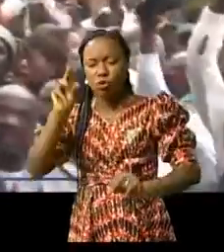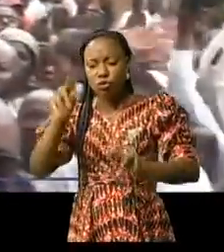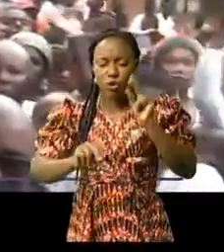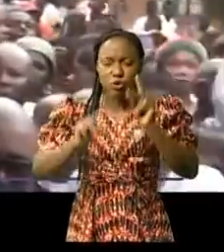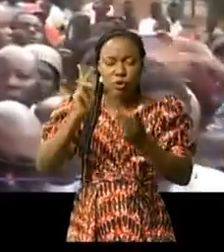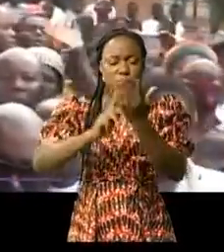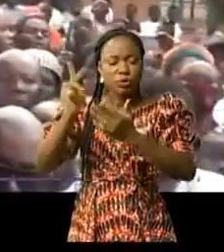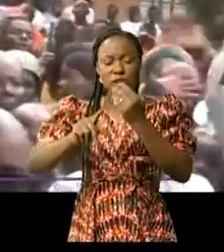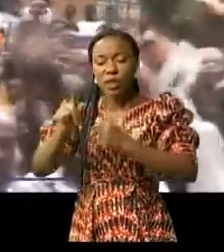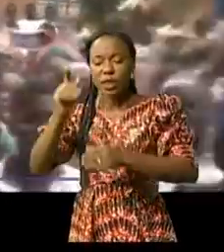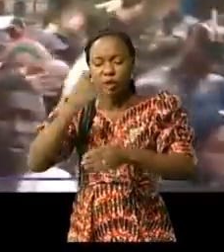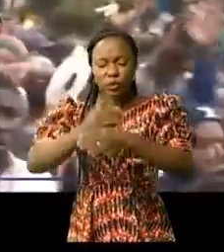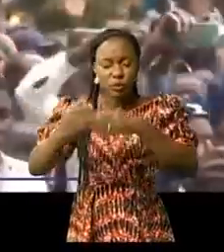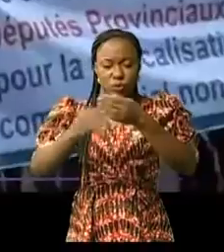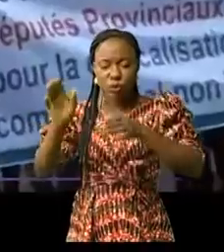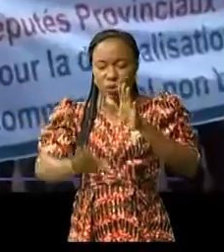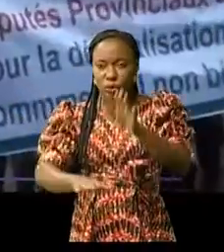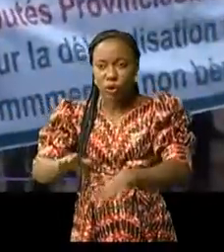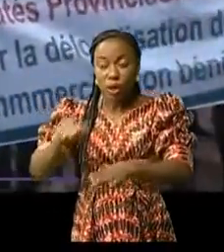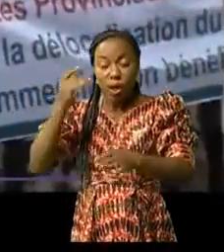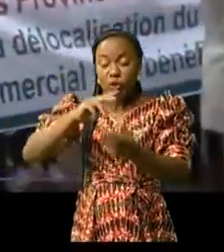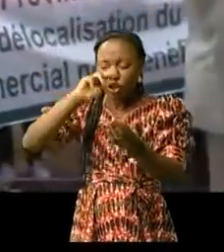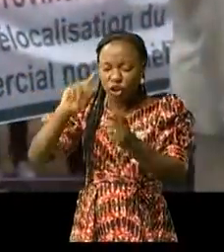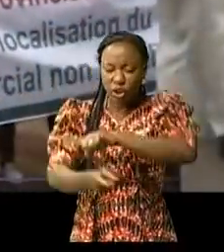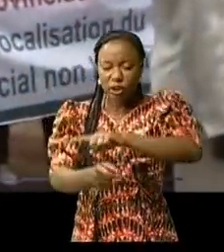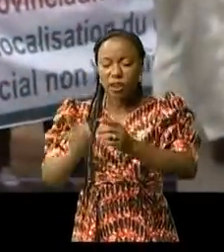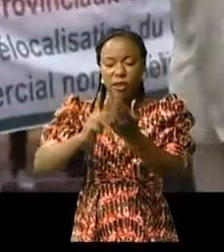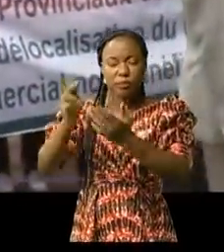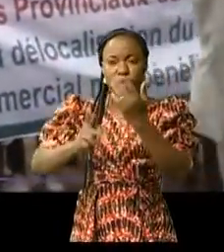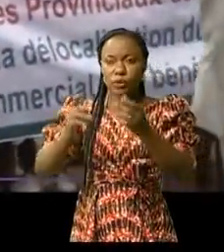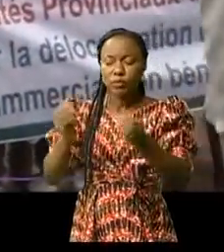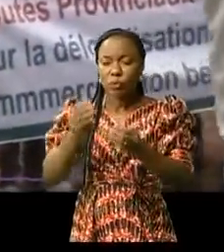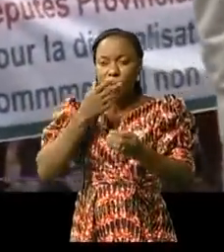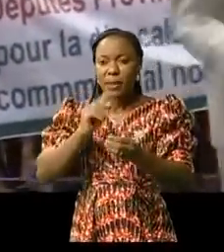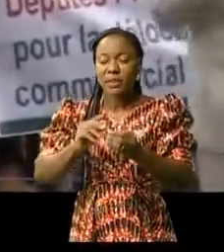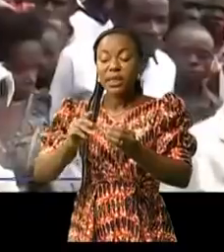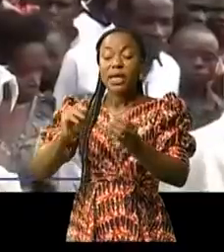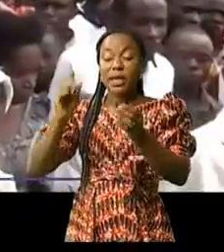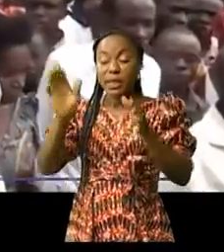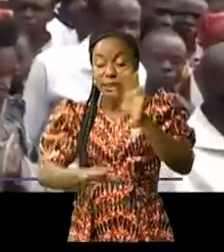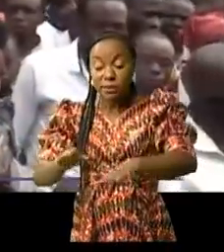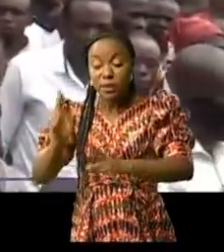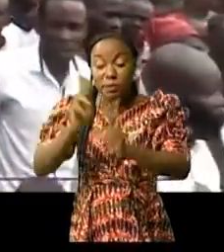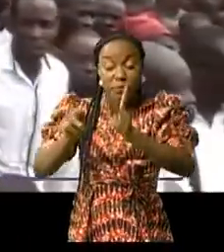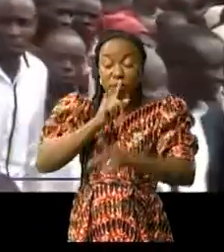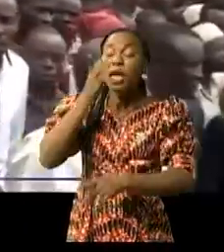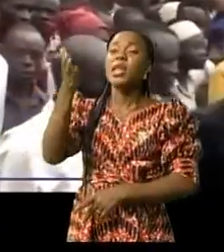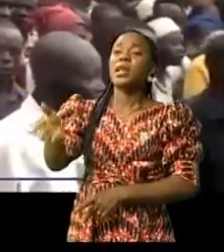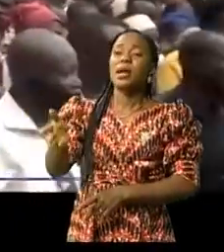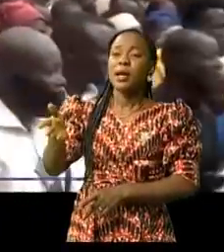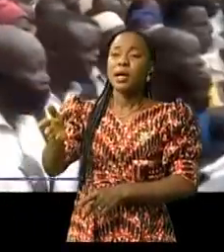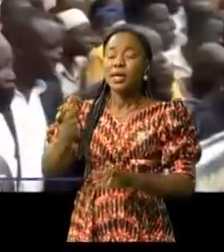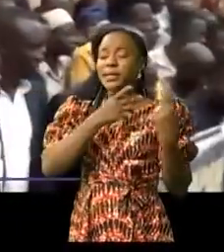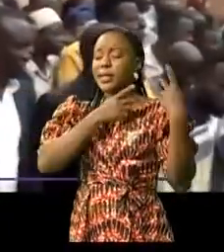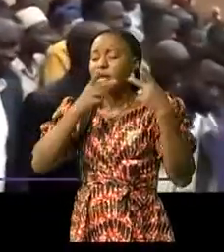projets tous des manques à l'initiateur des changes et le projet car le cimetière public existe déjà dans cette contrée des piles au